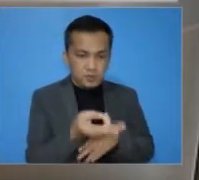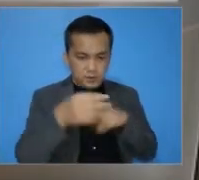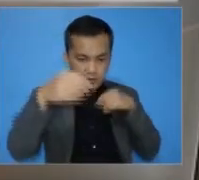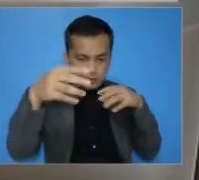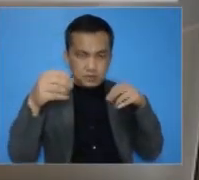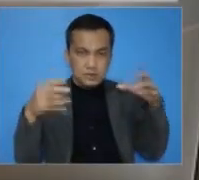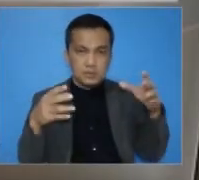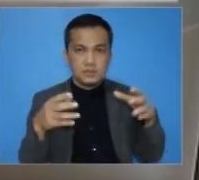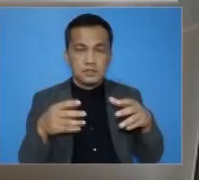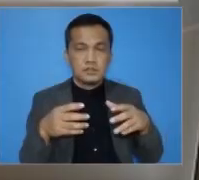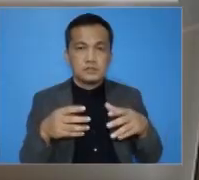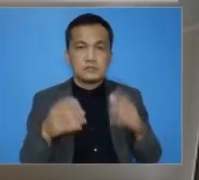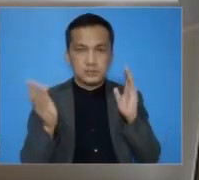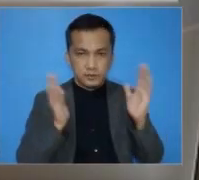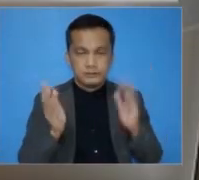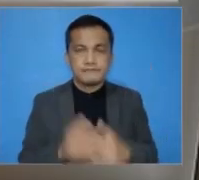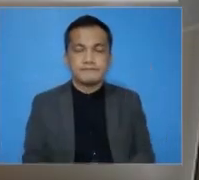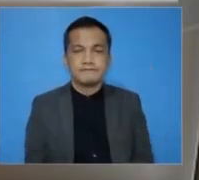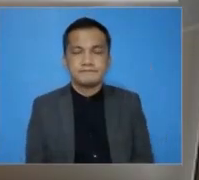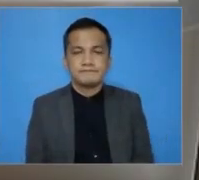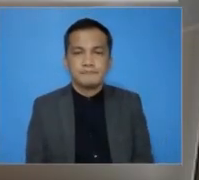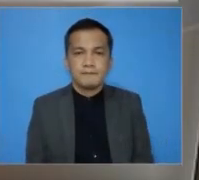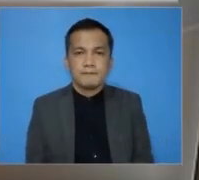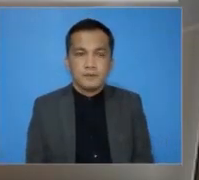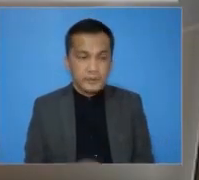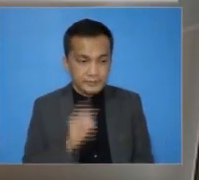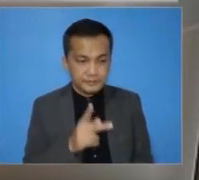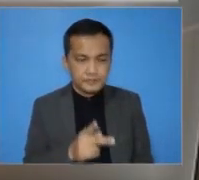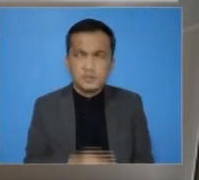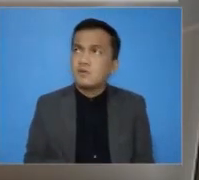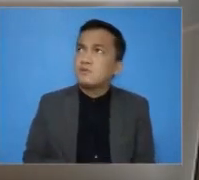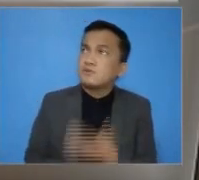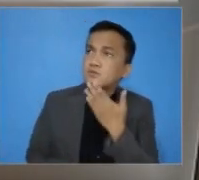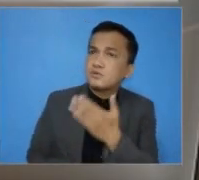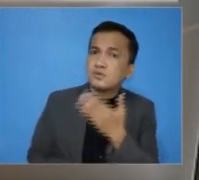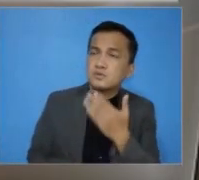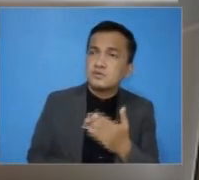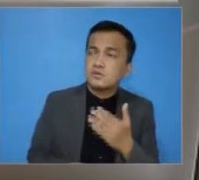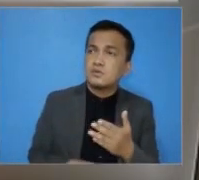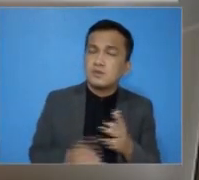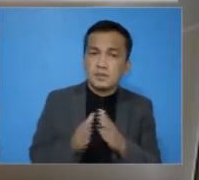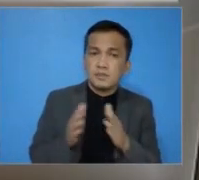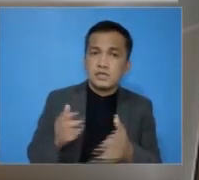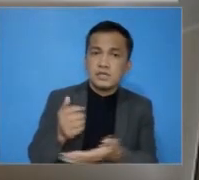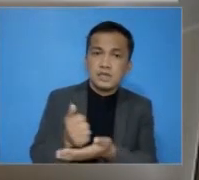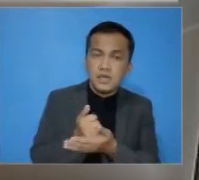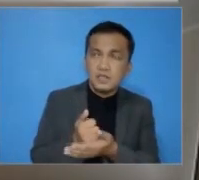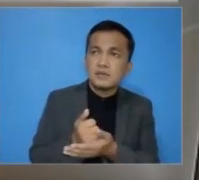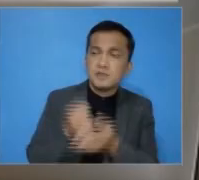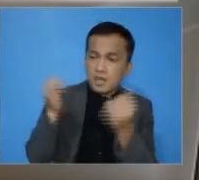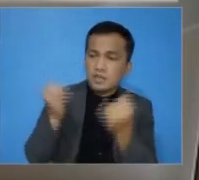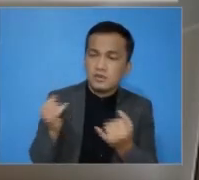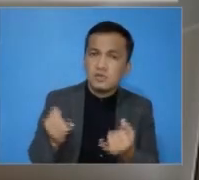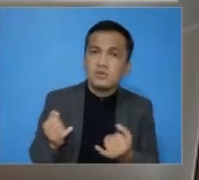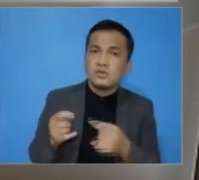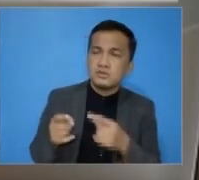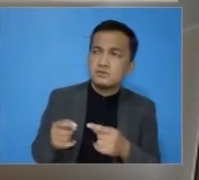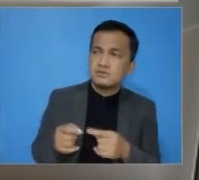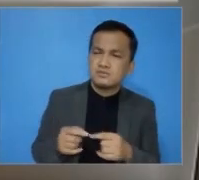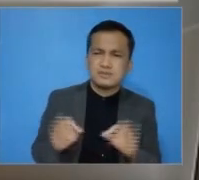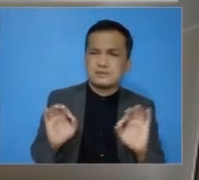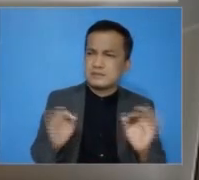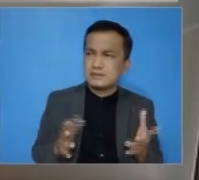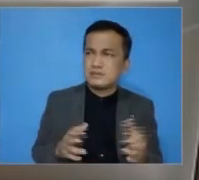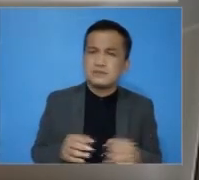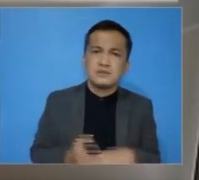Para wala nang problema yun. Idol, malaking tulong po sa pamilya po namin yun, Idol. Walang-wala po talaga kami, kaya talagang